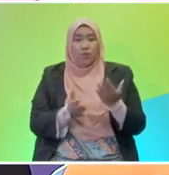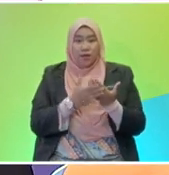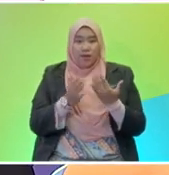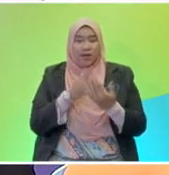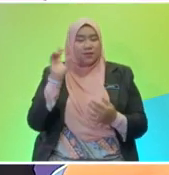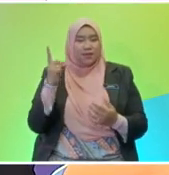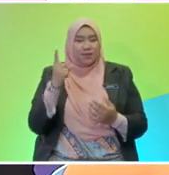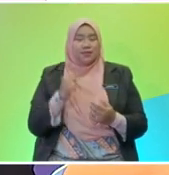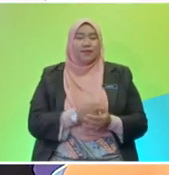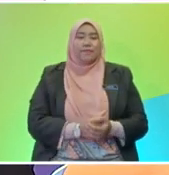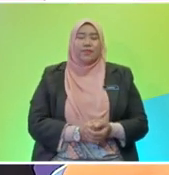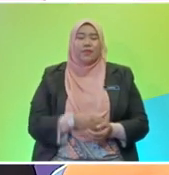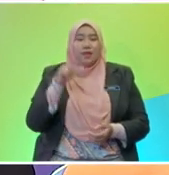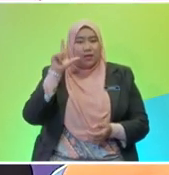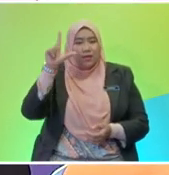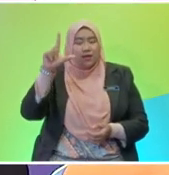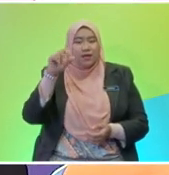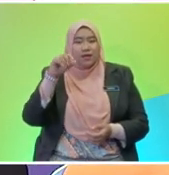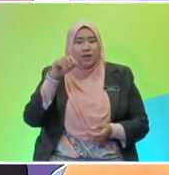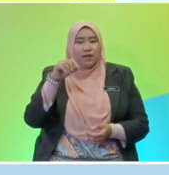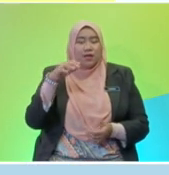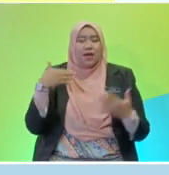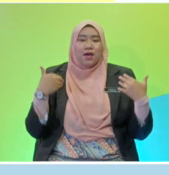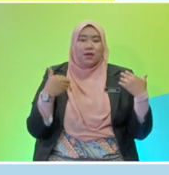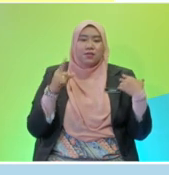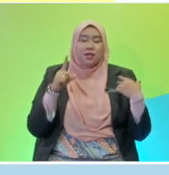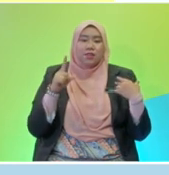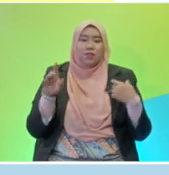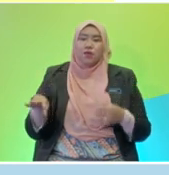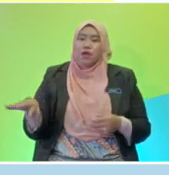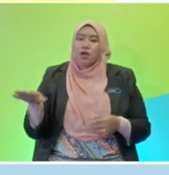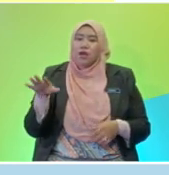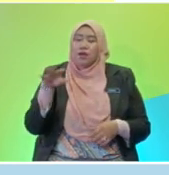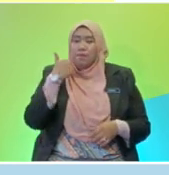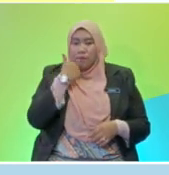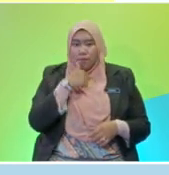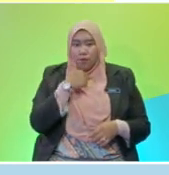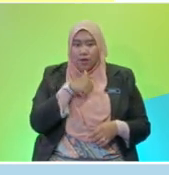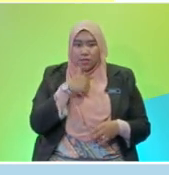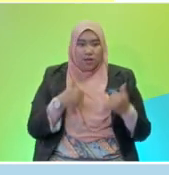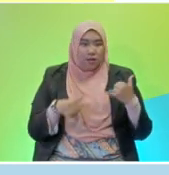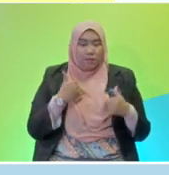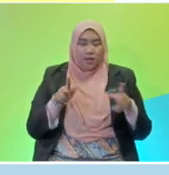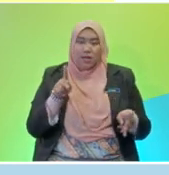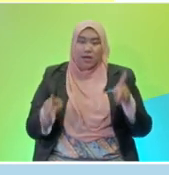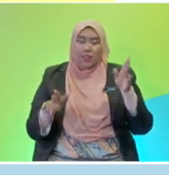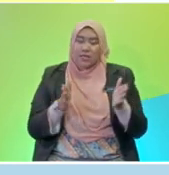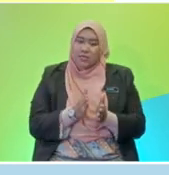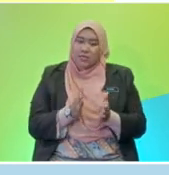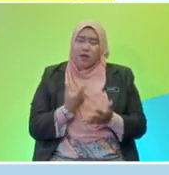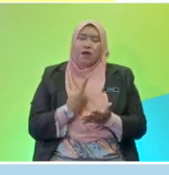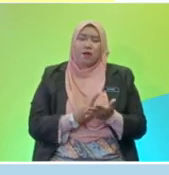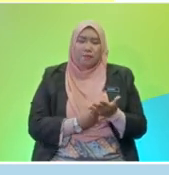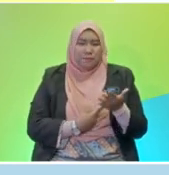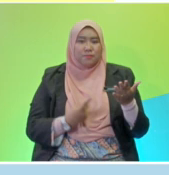kita lihat ada seorang kakak kecil jadi apa Ayahnya